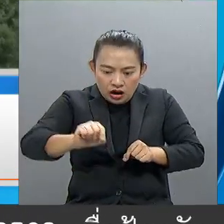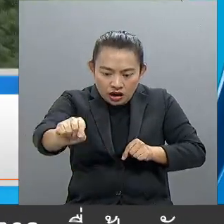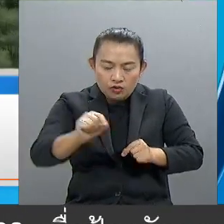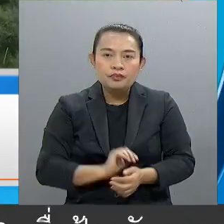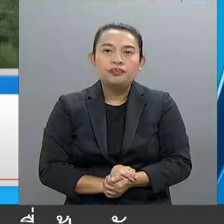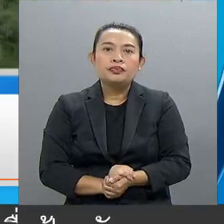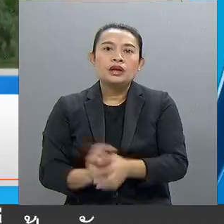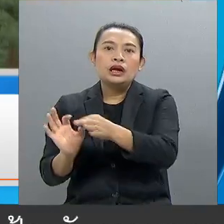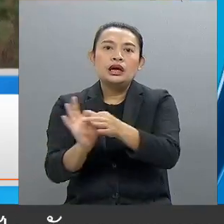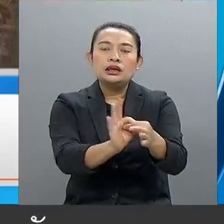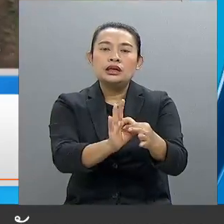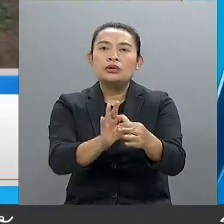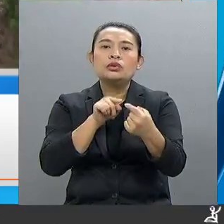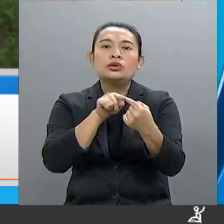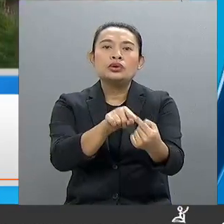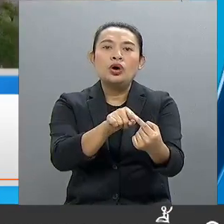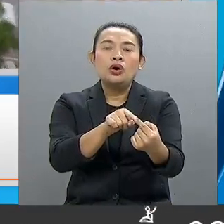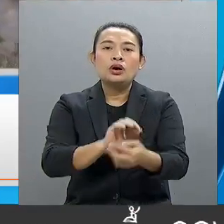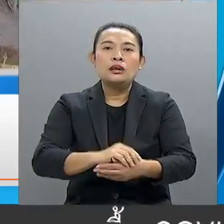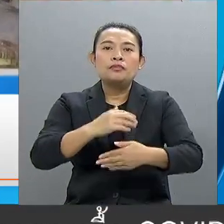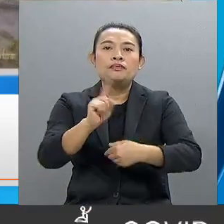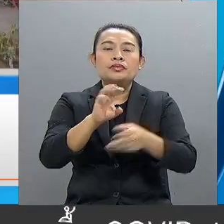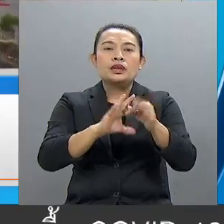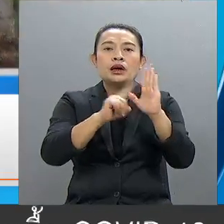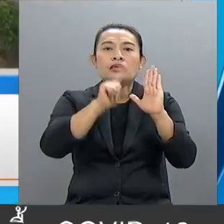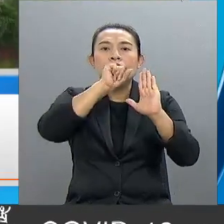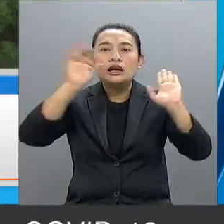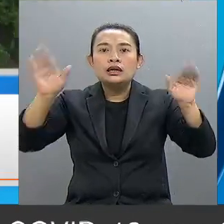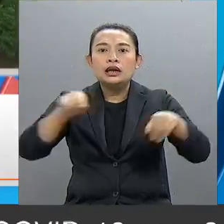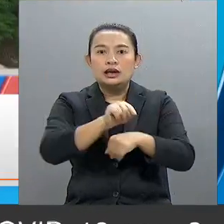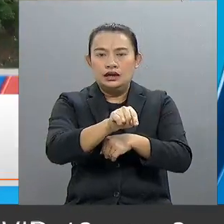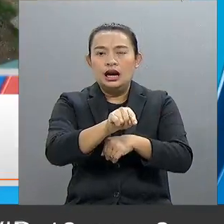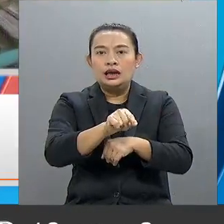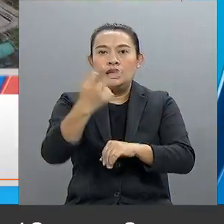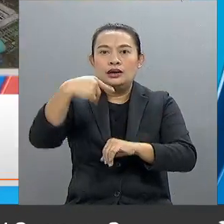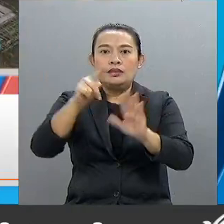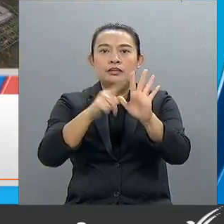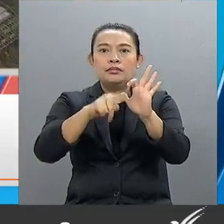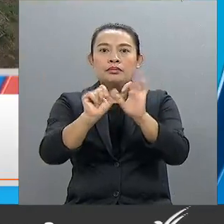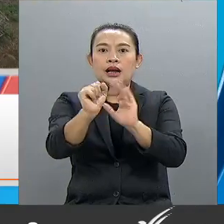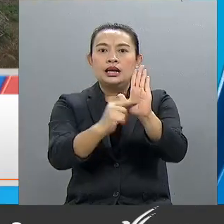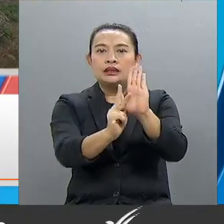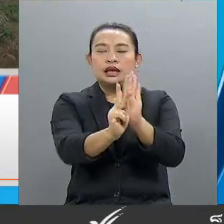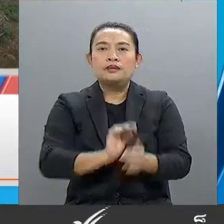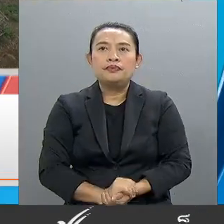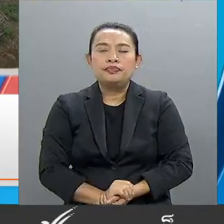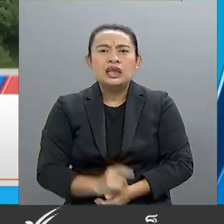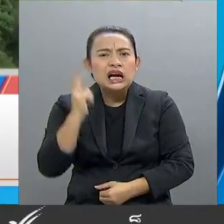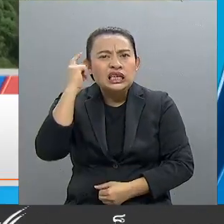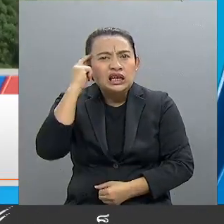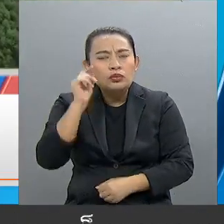าวทั้งสิ้น60กิโลเมตรครับผม คาดว่าน่าจะใช้เวลาสักกี่วันกันคะเนี่ยกว่าจะเอาออกไปสักประมาณ 50% น่ะ